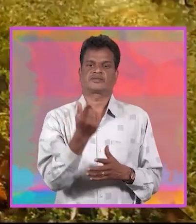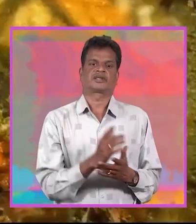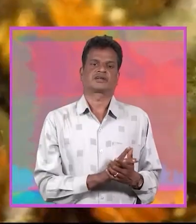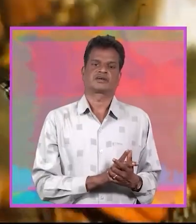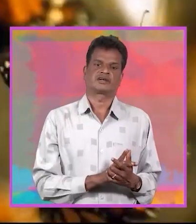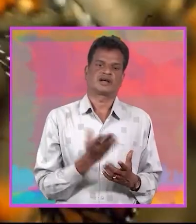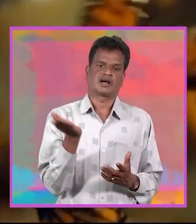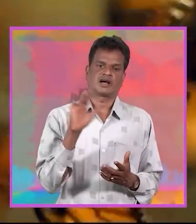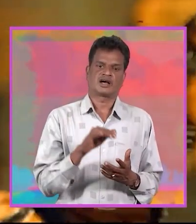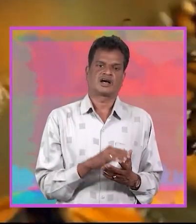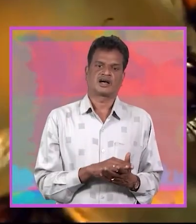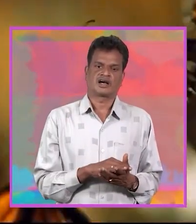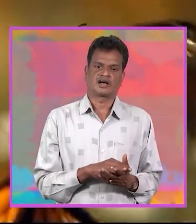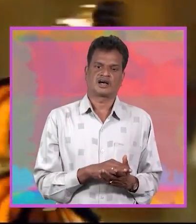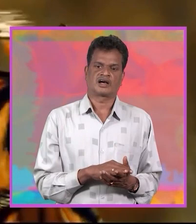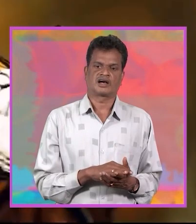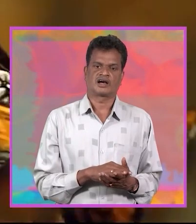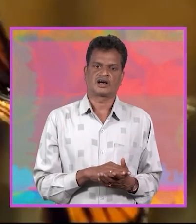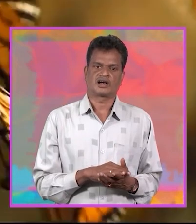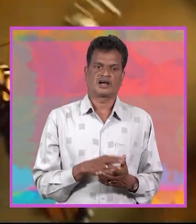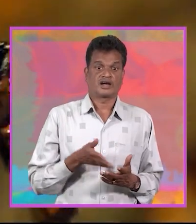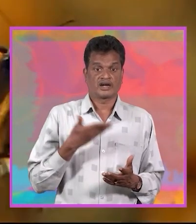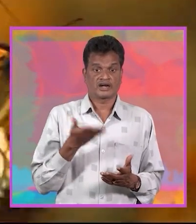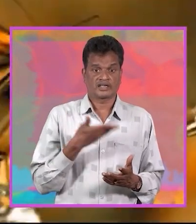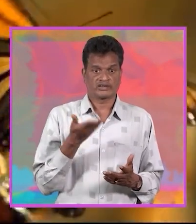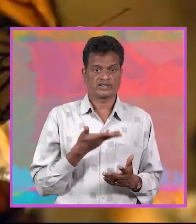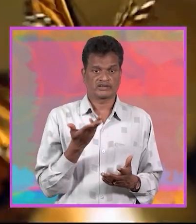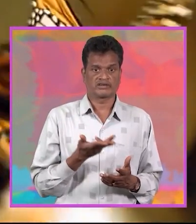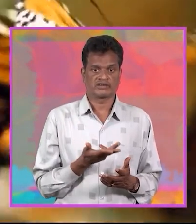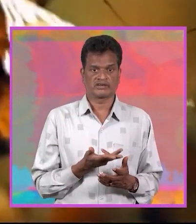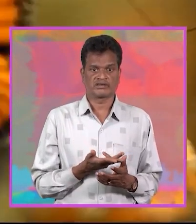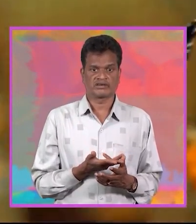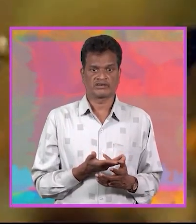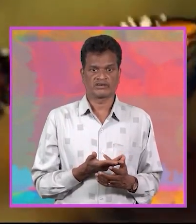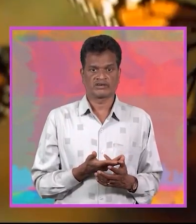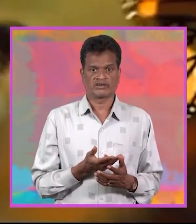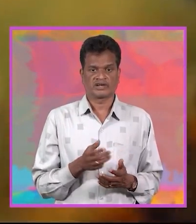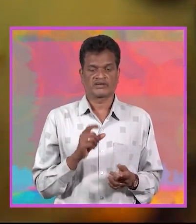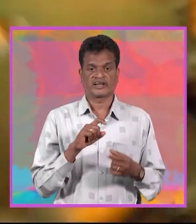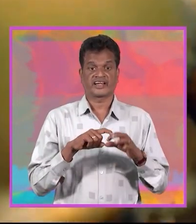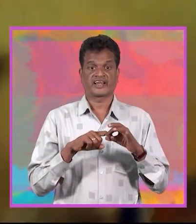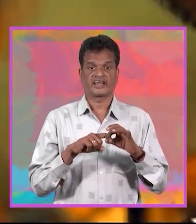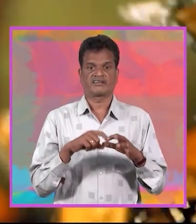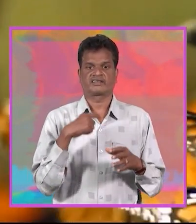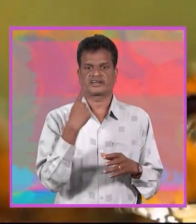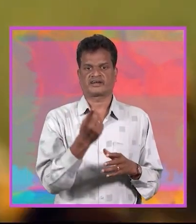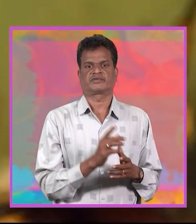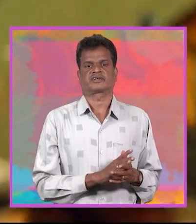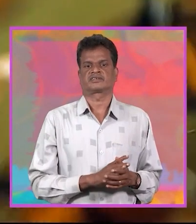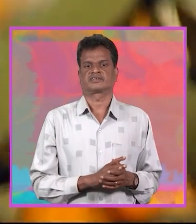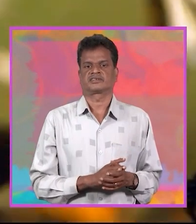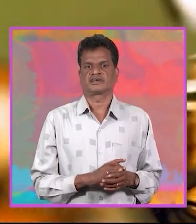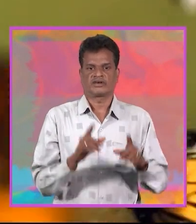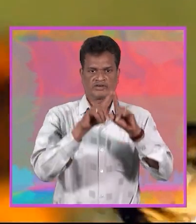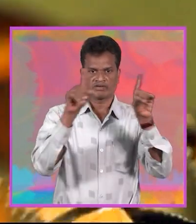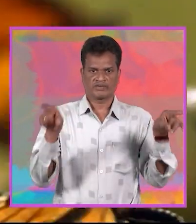அடுத்து இப்போது நடத்தின வரைக்கும் உங்கள்கிட்ட நான் சில கேள்விகள் கேட்க போகிறேன். ஒரு படத்தை காட்ட